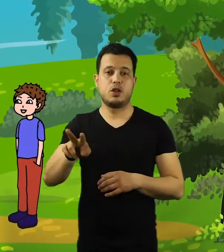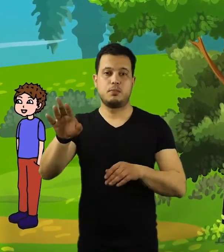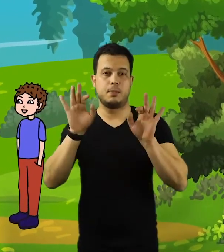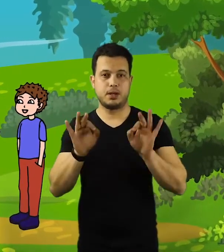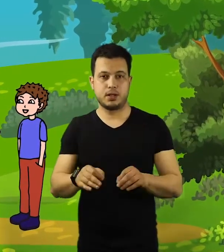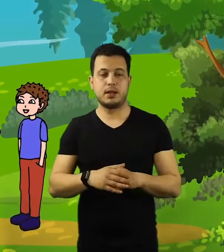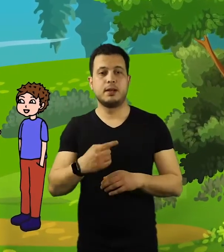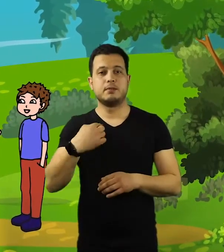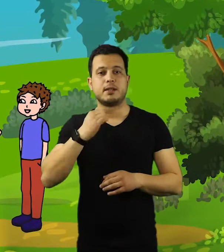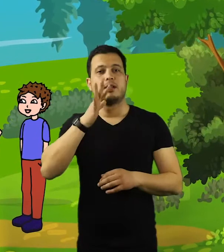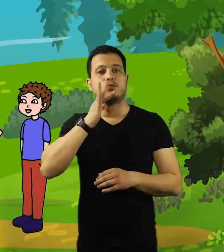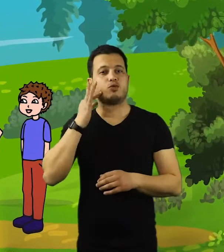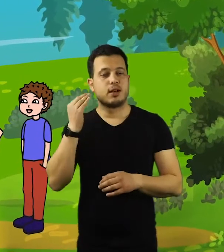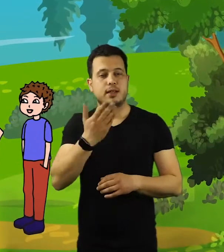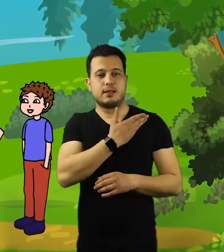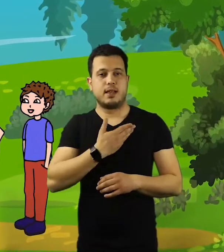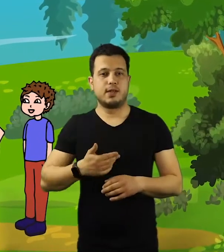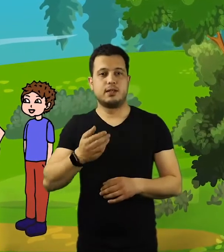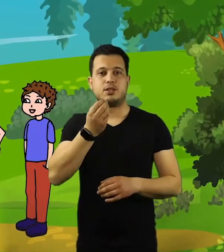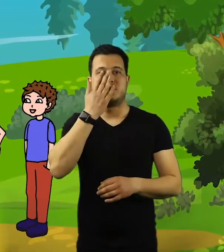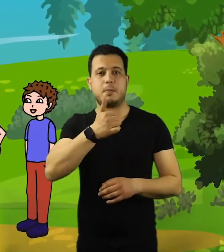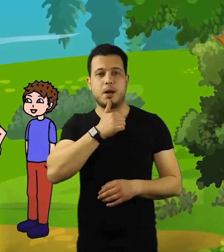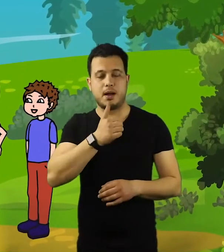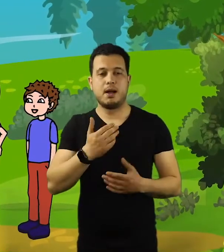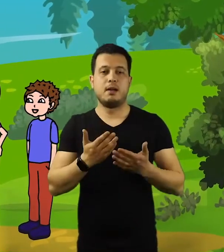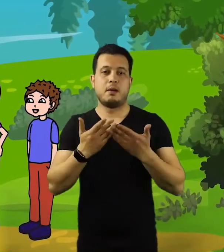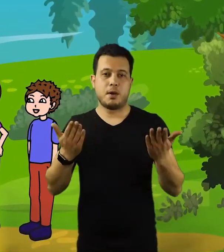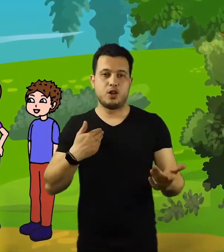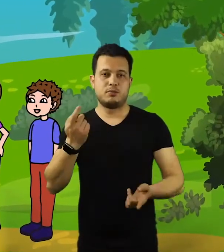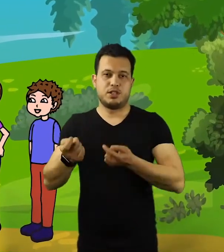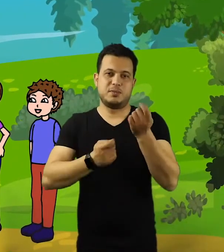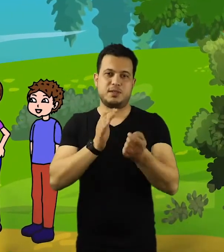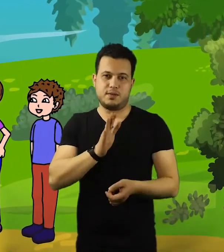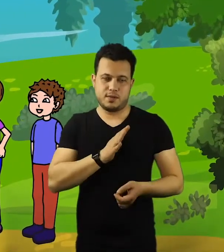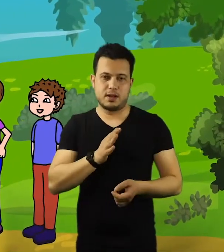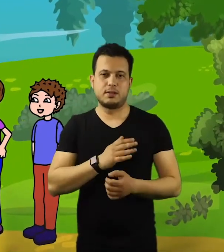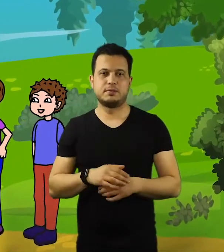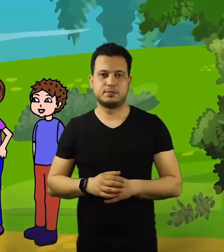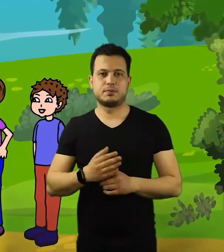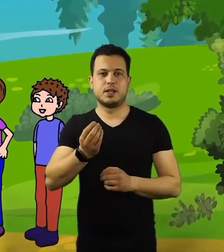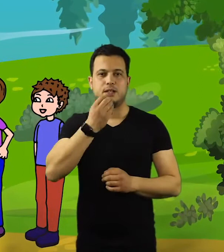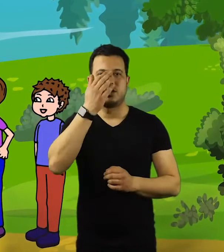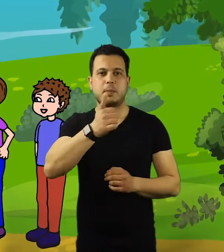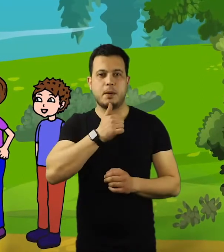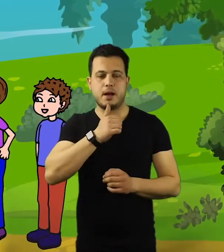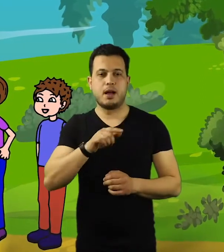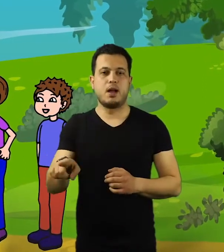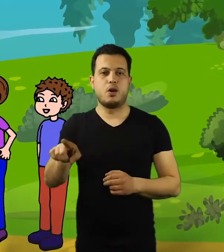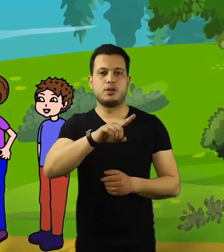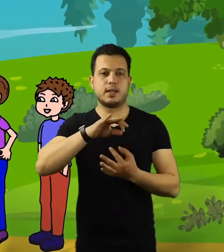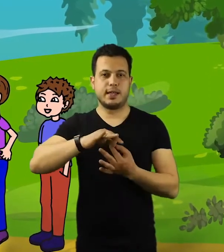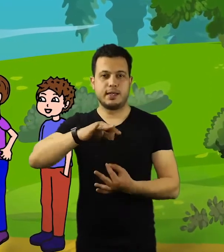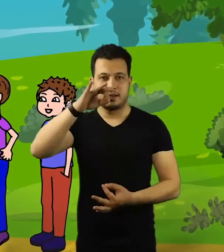Bize müsaade sevgili Çiçek Baba Malum işlerimiz var Çiçek Baba oradaki insanlara